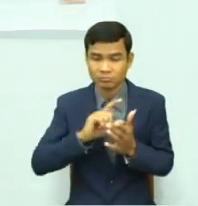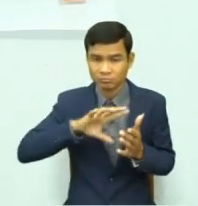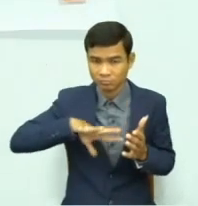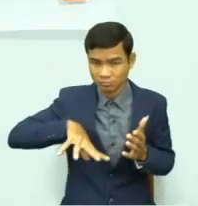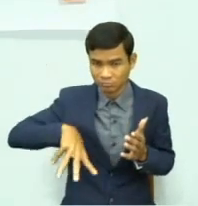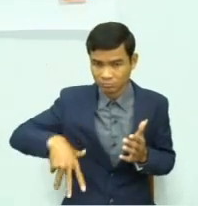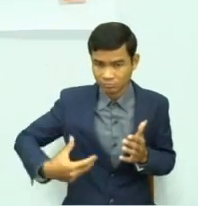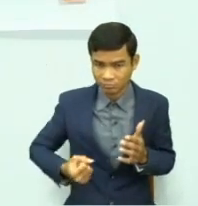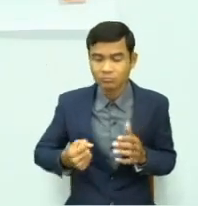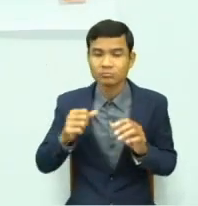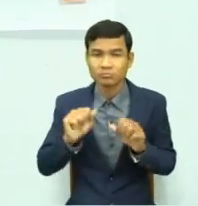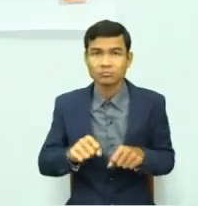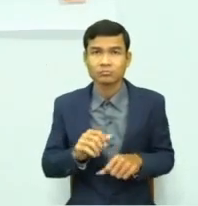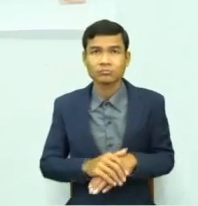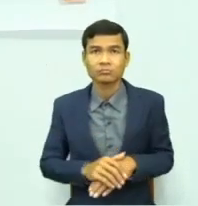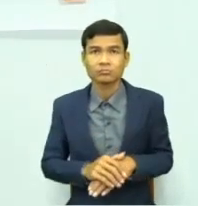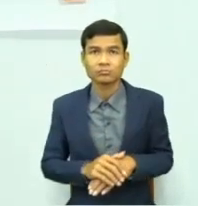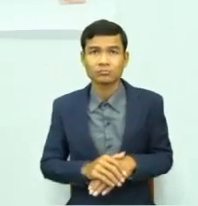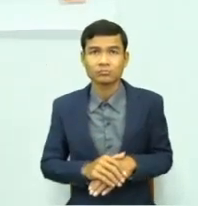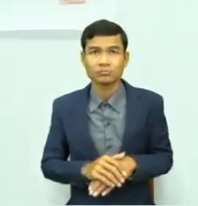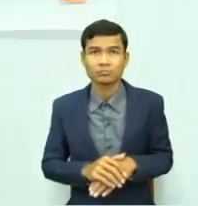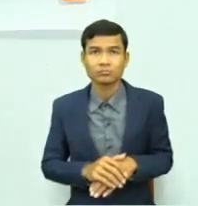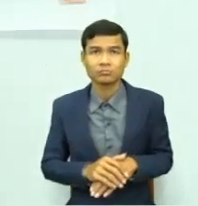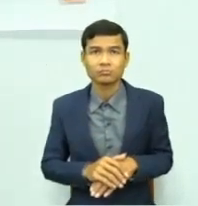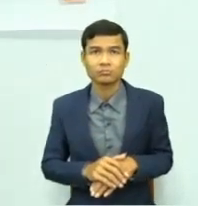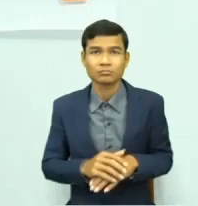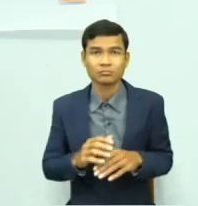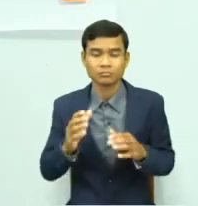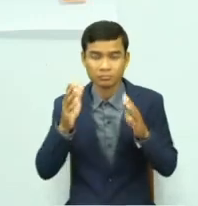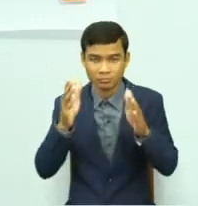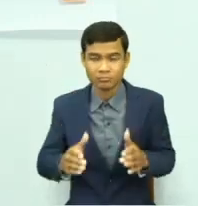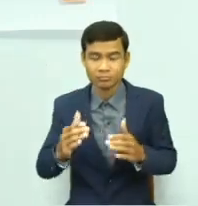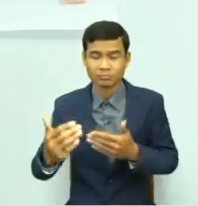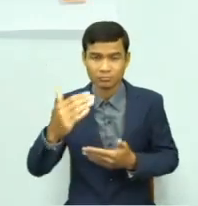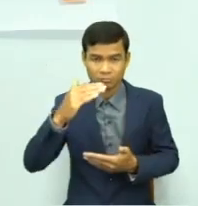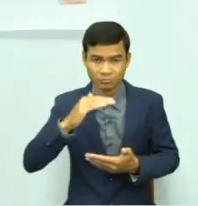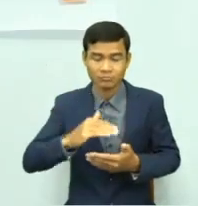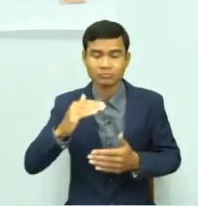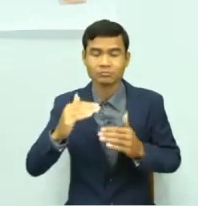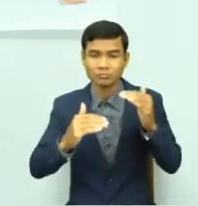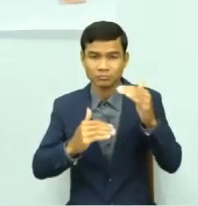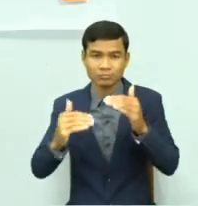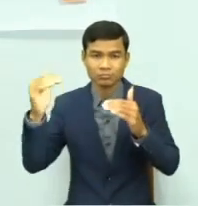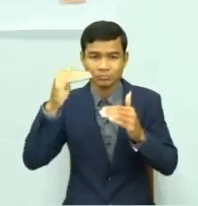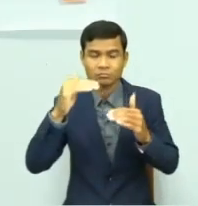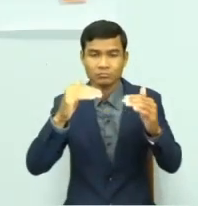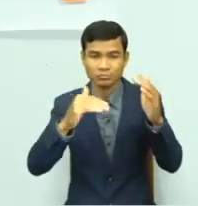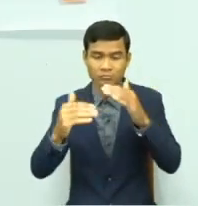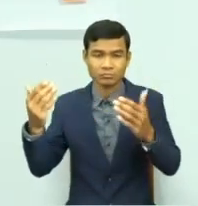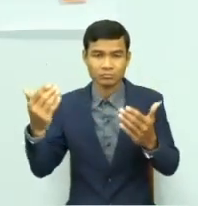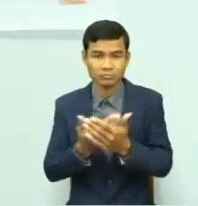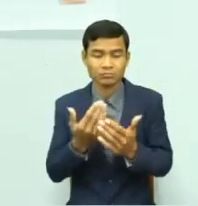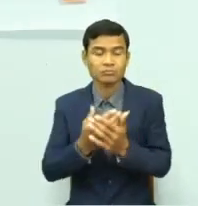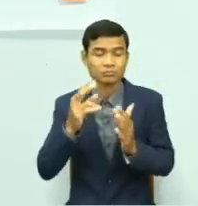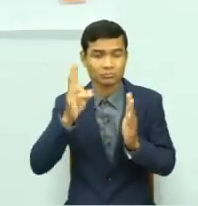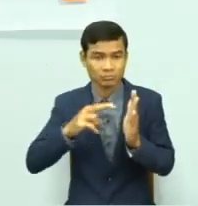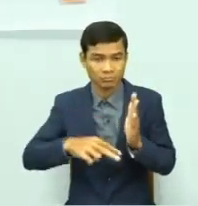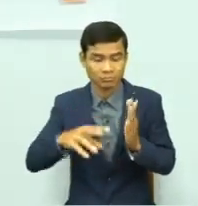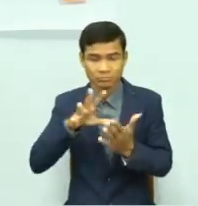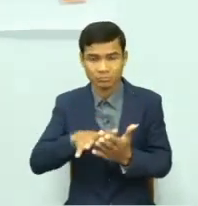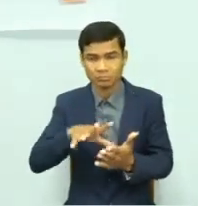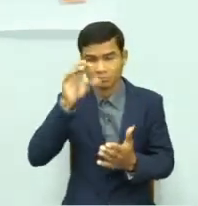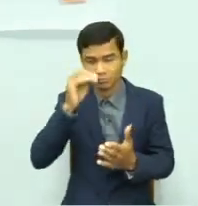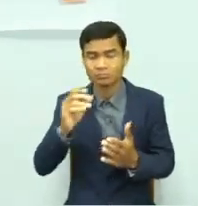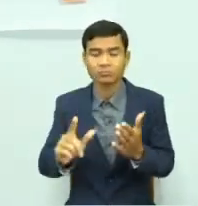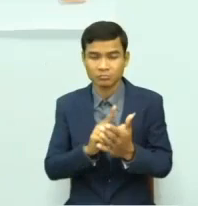ổn á con. Chà. Dẫn nẹ đại co sang sạ đầy thamay thamay. Nè khăn ông át tạo bật để dưỡng bán sạc xa ní nà con. Chá cứ chìa chôn